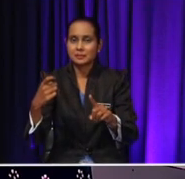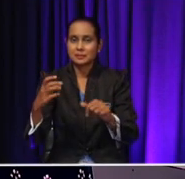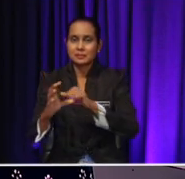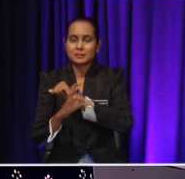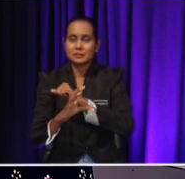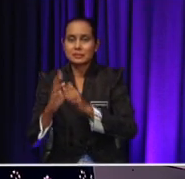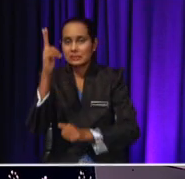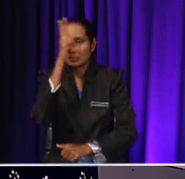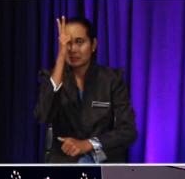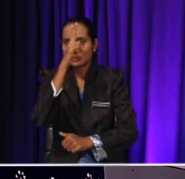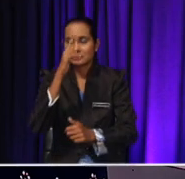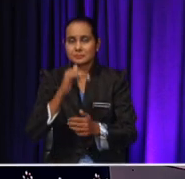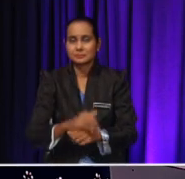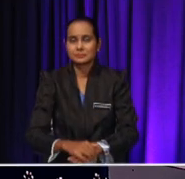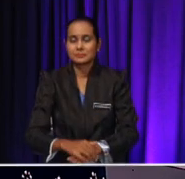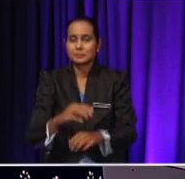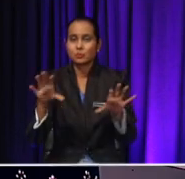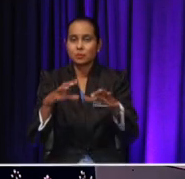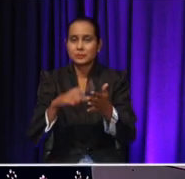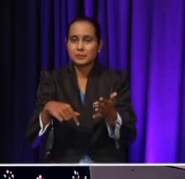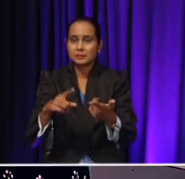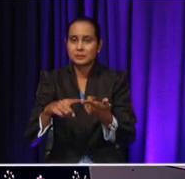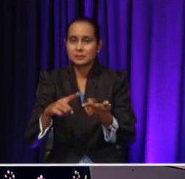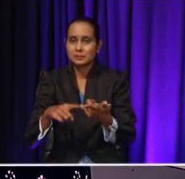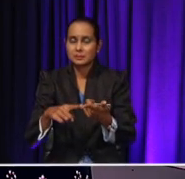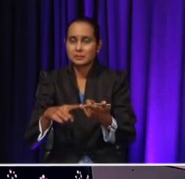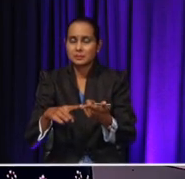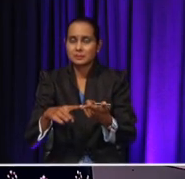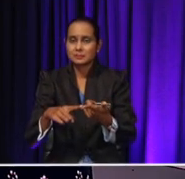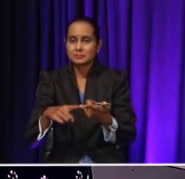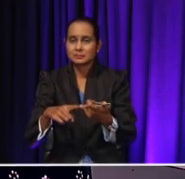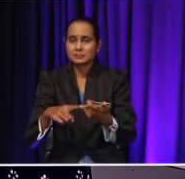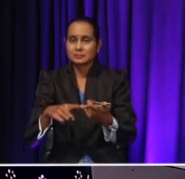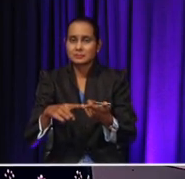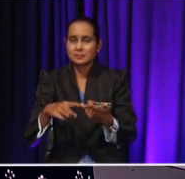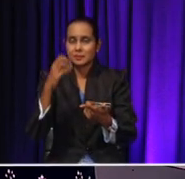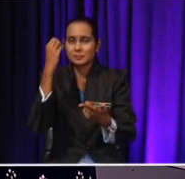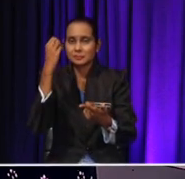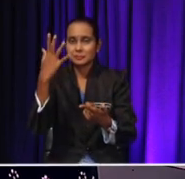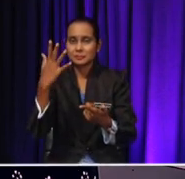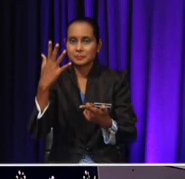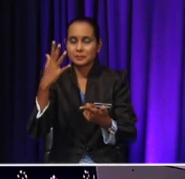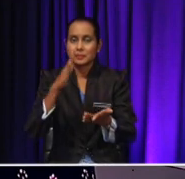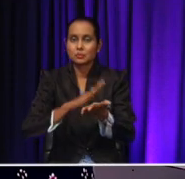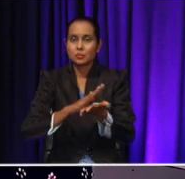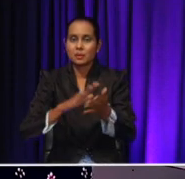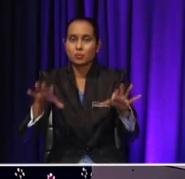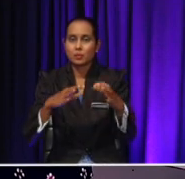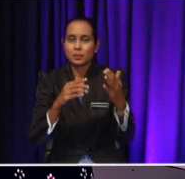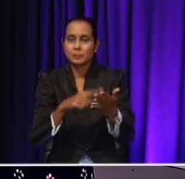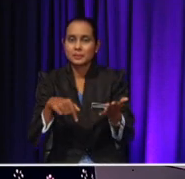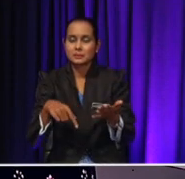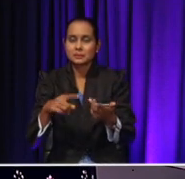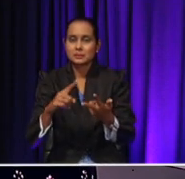kerajaan itu sendiri kerajaan kenebo apa yang kedua yaitu kalis juga memberi pendapat yaitu sekolah karena buah apel